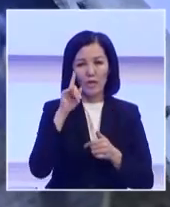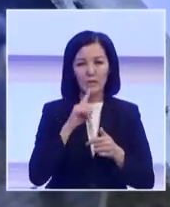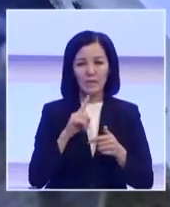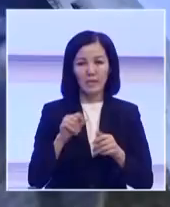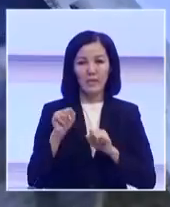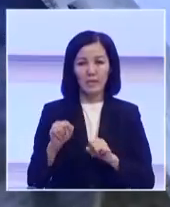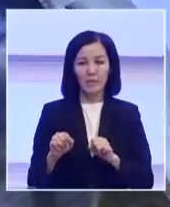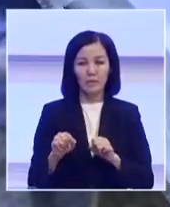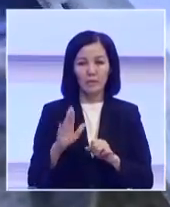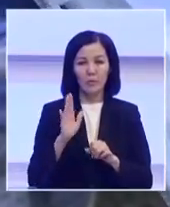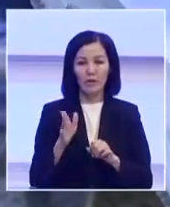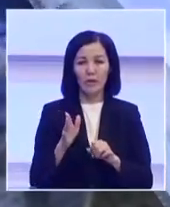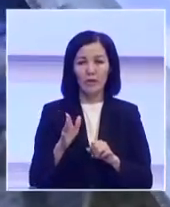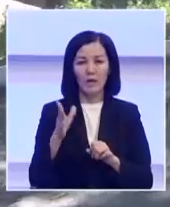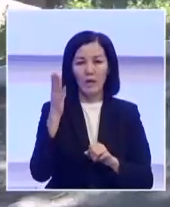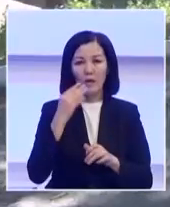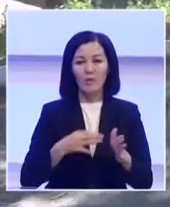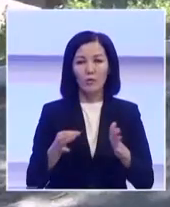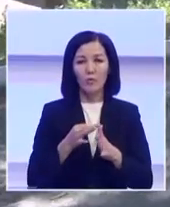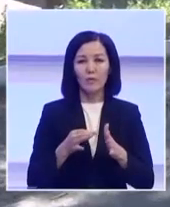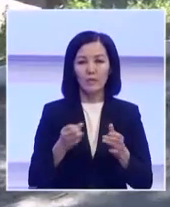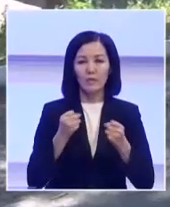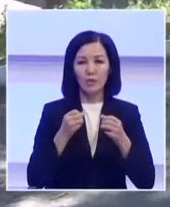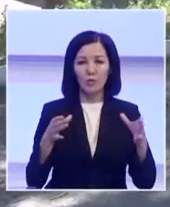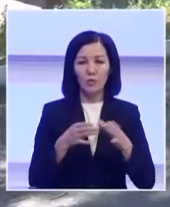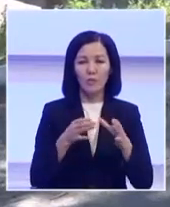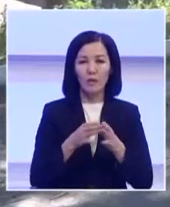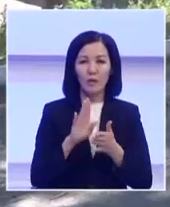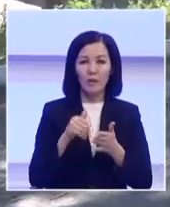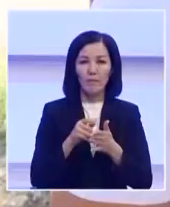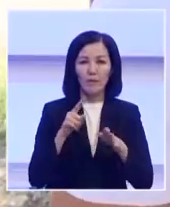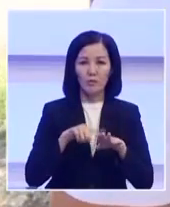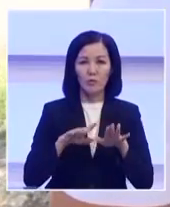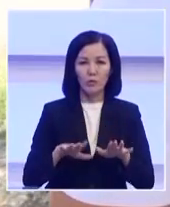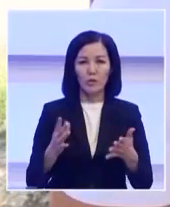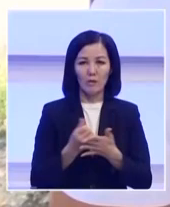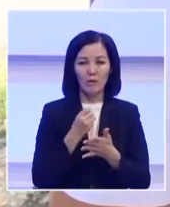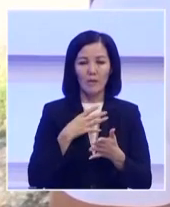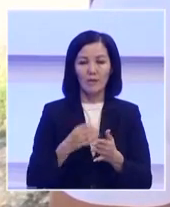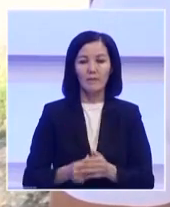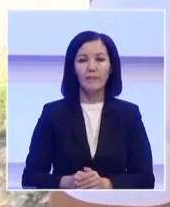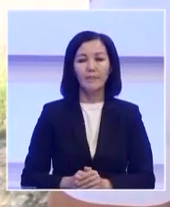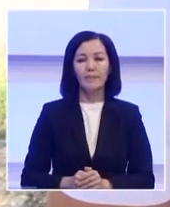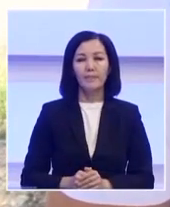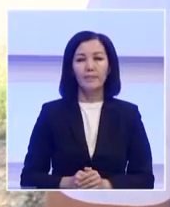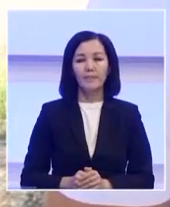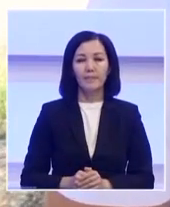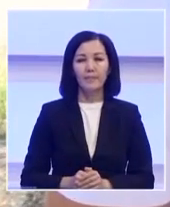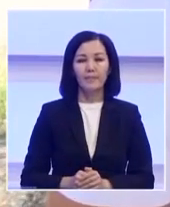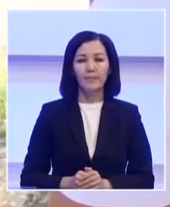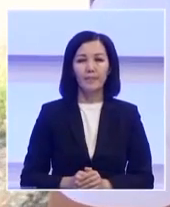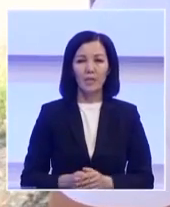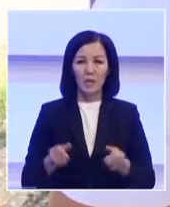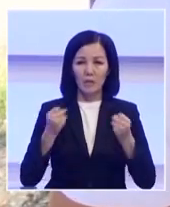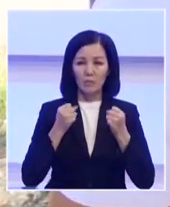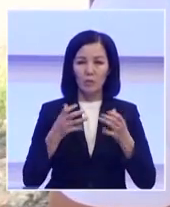Бұл қыста Алматы облысының жігіттері Қазақстан чемпионатының топтық сайысында бас жүлдені жеңіп алған еді. Физически, да, готовы, ребята, уже форму пришли.